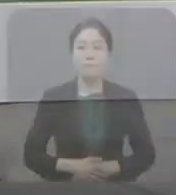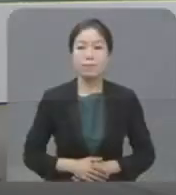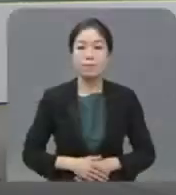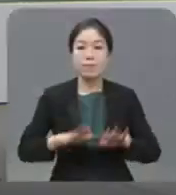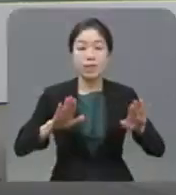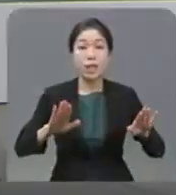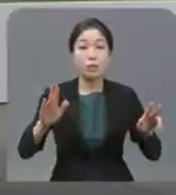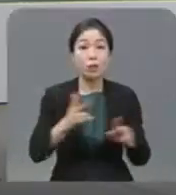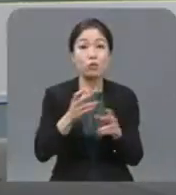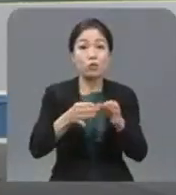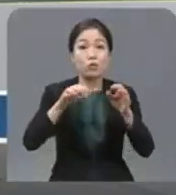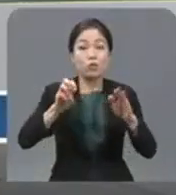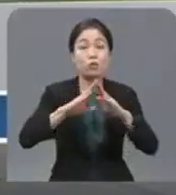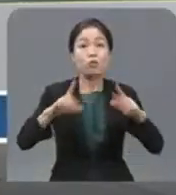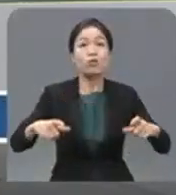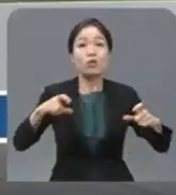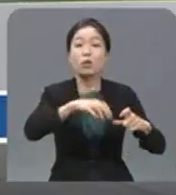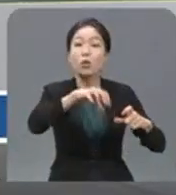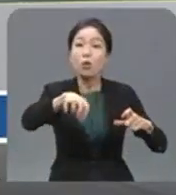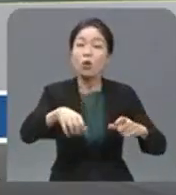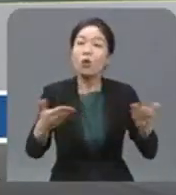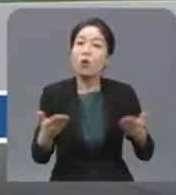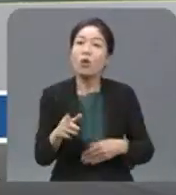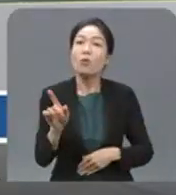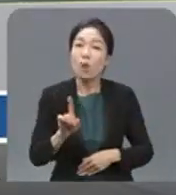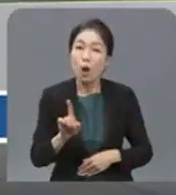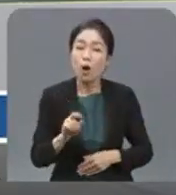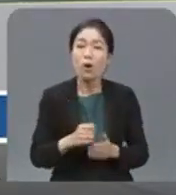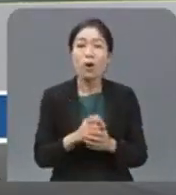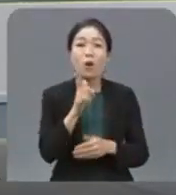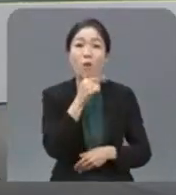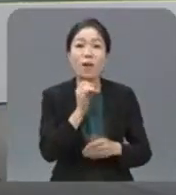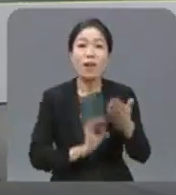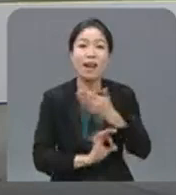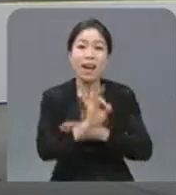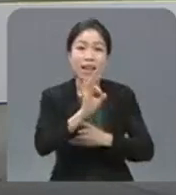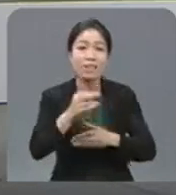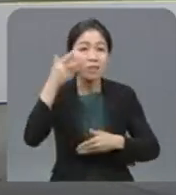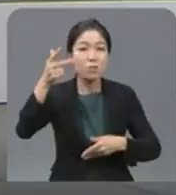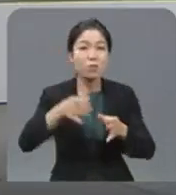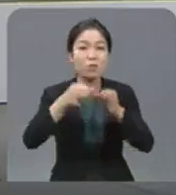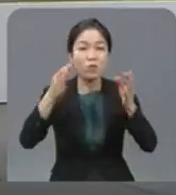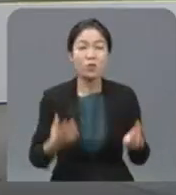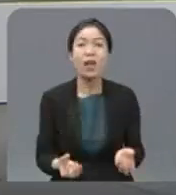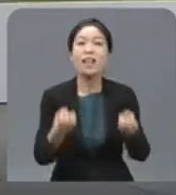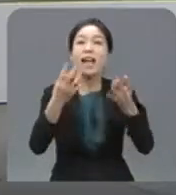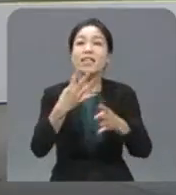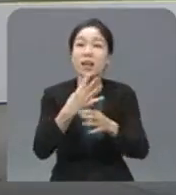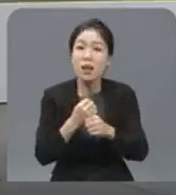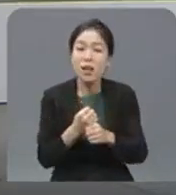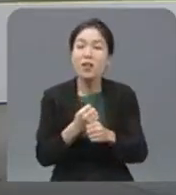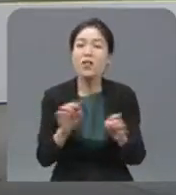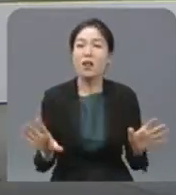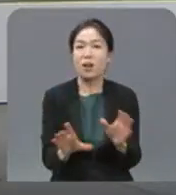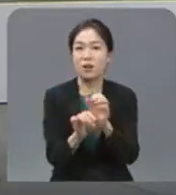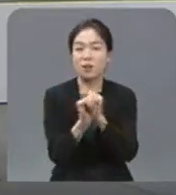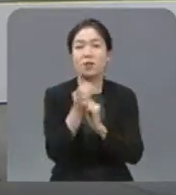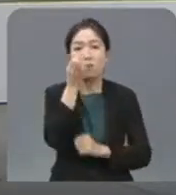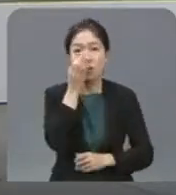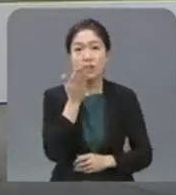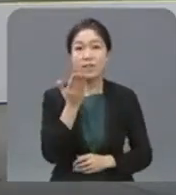이번 주 광주와 전남에서는 어떤 일들이 있을까요 월요일 아침 한 주간의 주요 행사와 일정을 정리하는 뉴스를